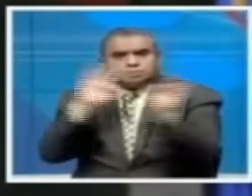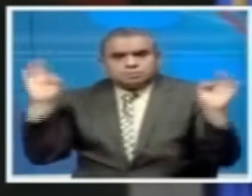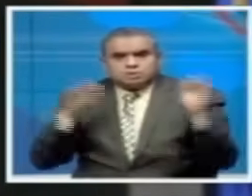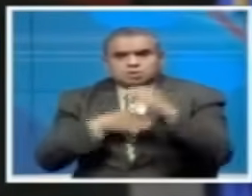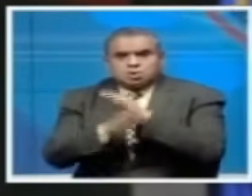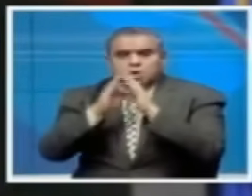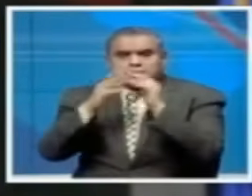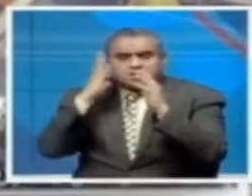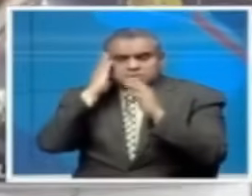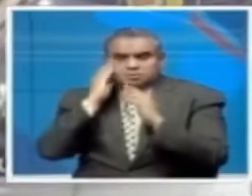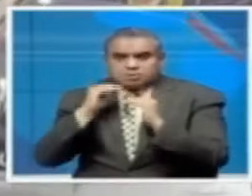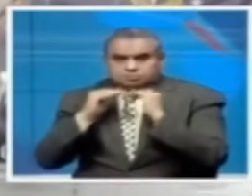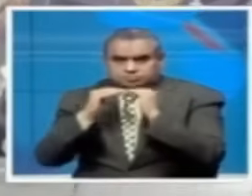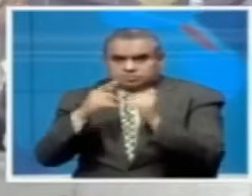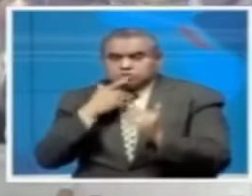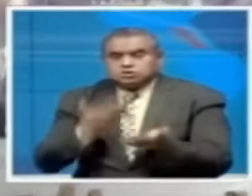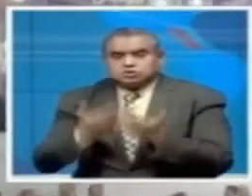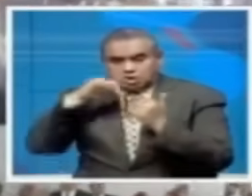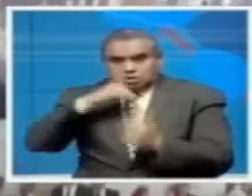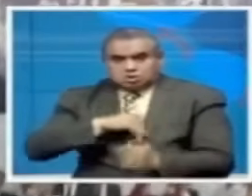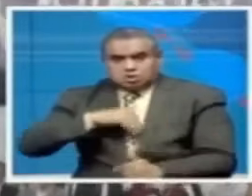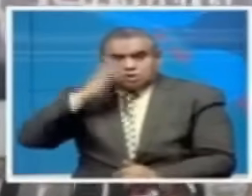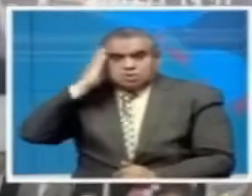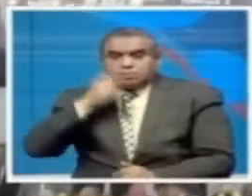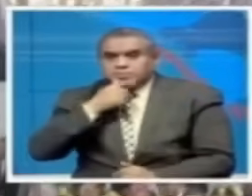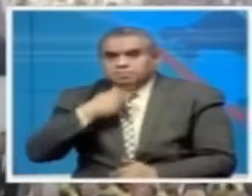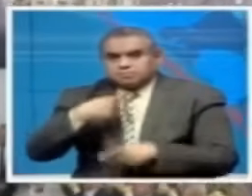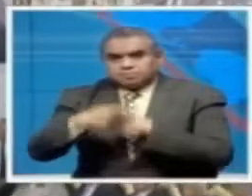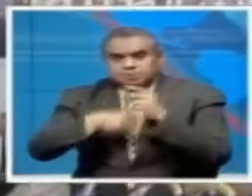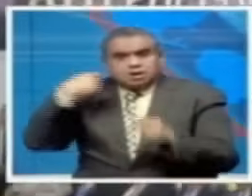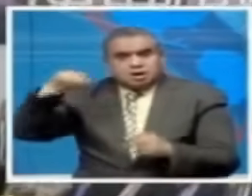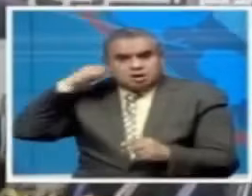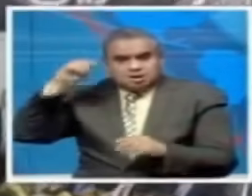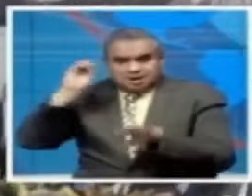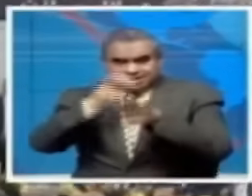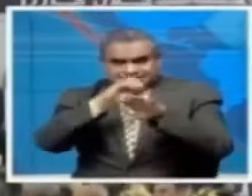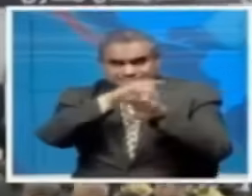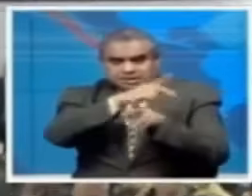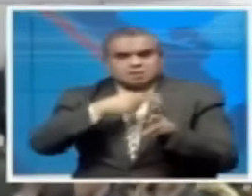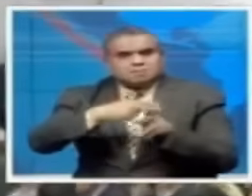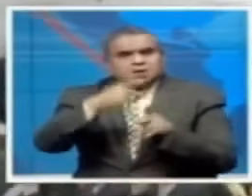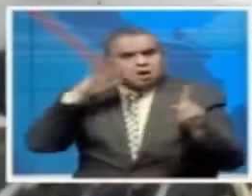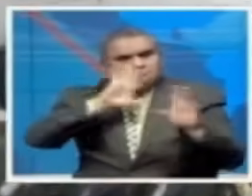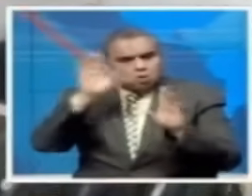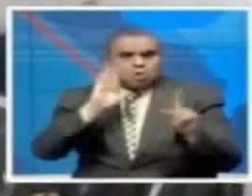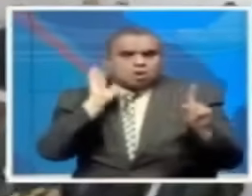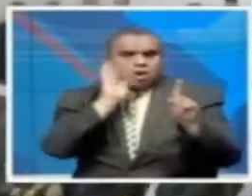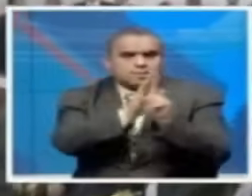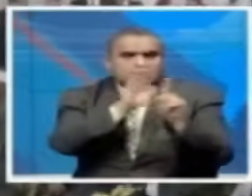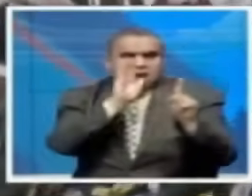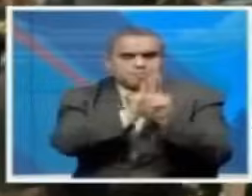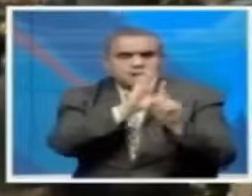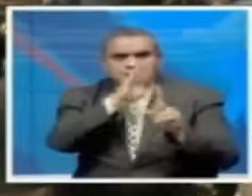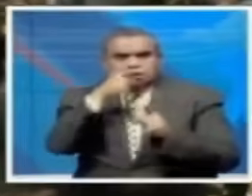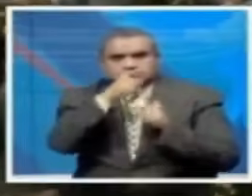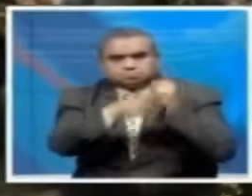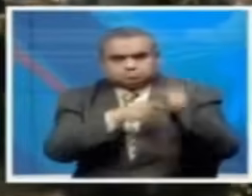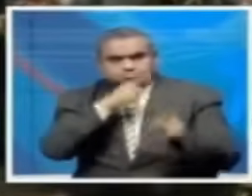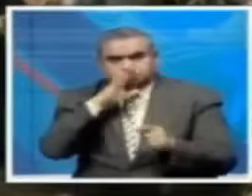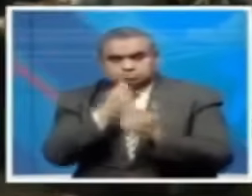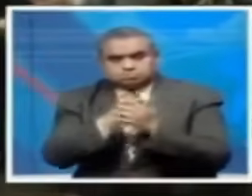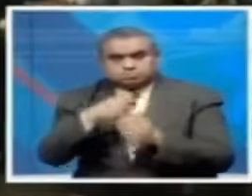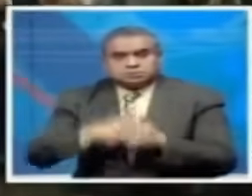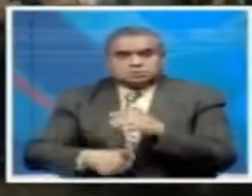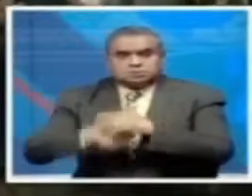هذه المرحله. املنا في ربنا كبير ان شاء الله، بنقول له كمل يا ريس واحنا معاك باذن الله ان شاء الله نعبر بمصر بره الامان. فخامه